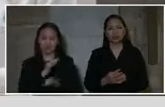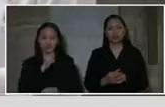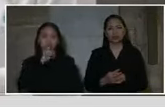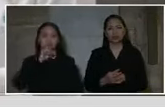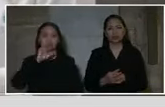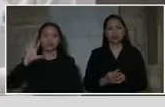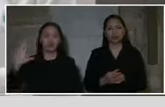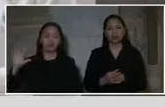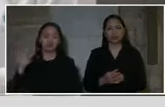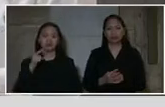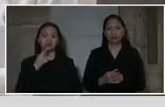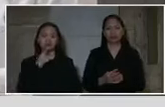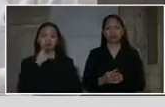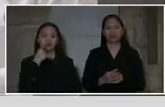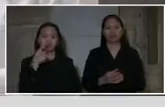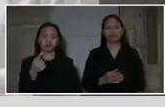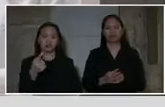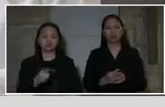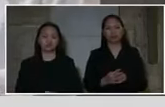na binibitawan.